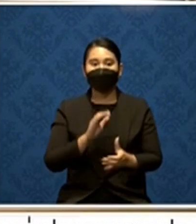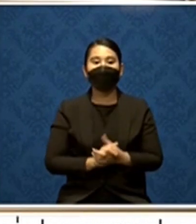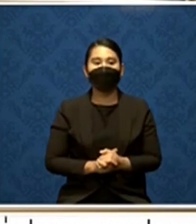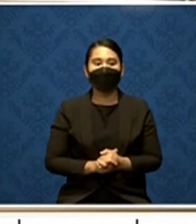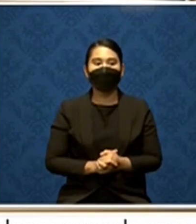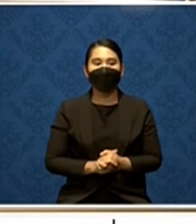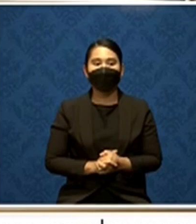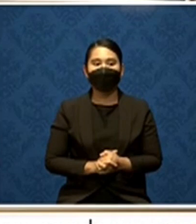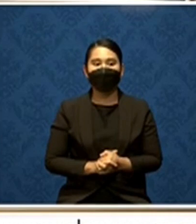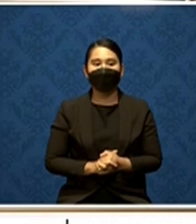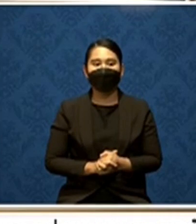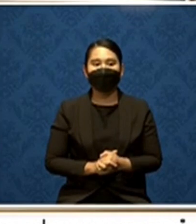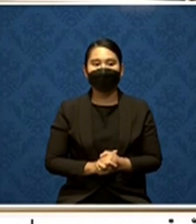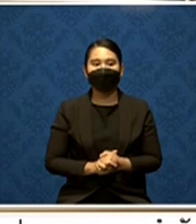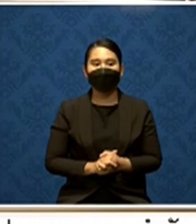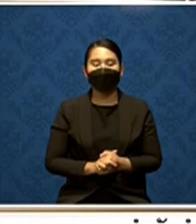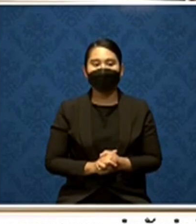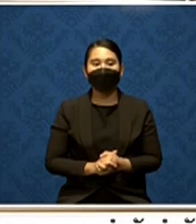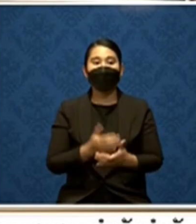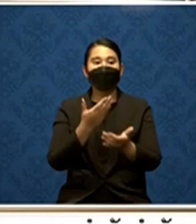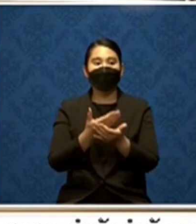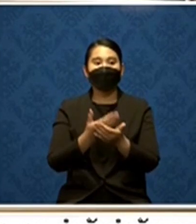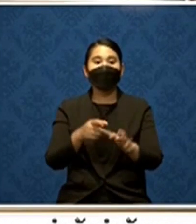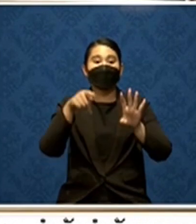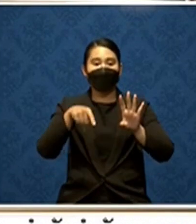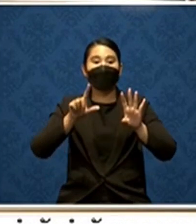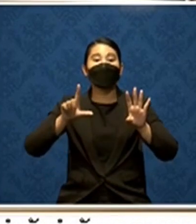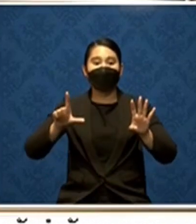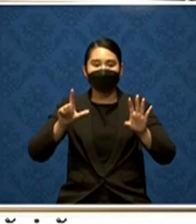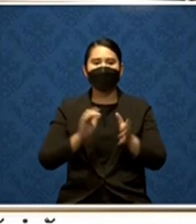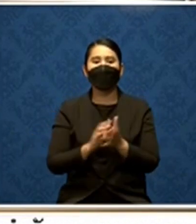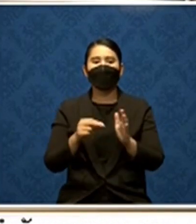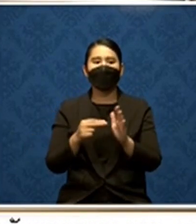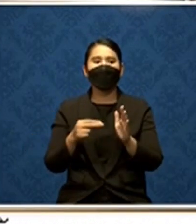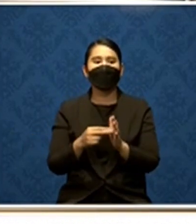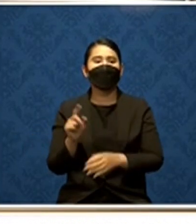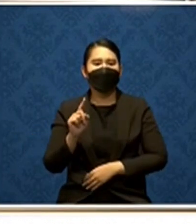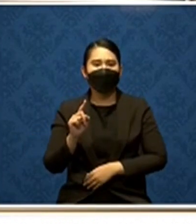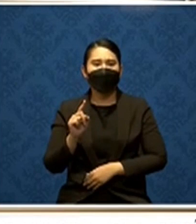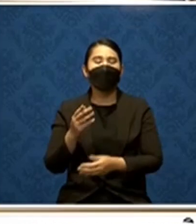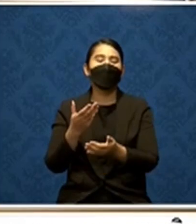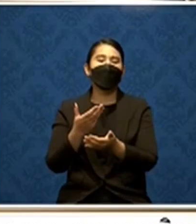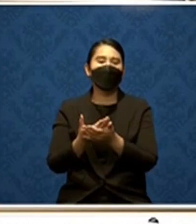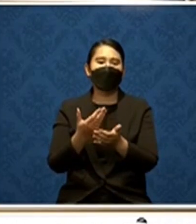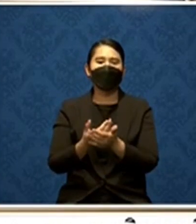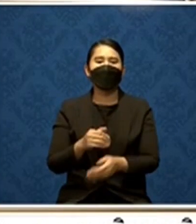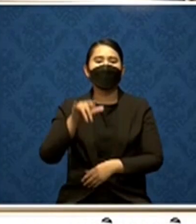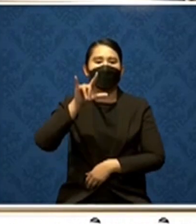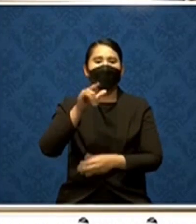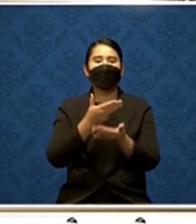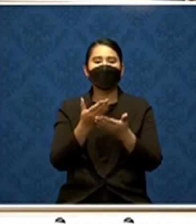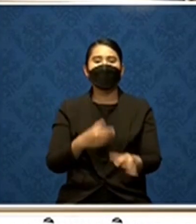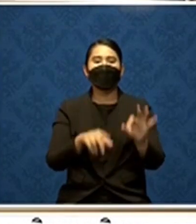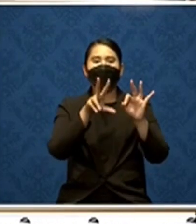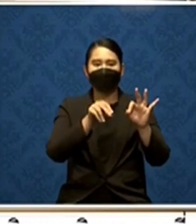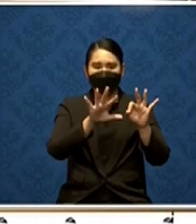ายงบประมาณแค่ 4,000 ล้านครับยังมีมูลค่าน้อยกว่า F35 ที่รัฐบาลกำลังจะจัดซื้อใน